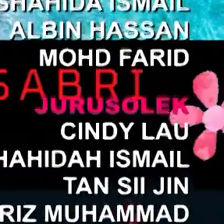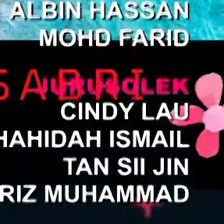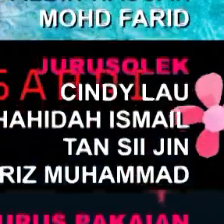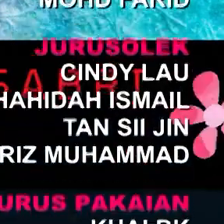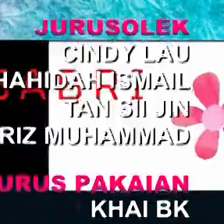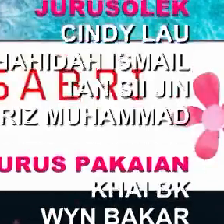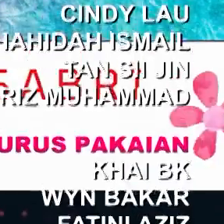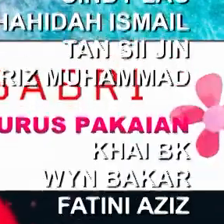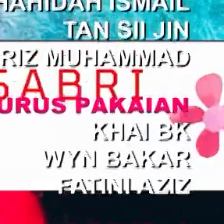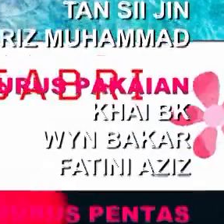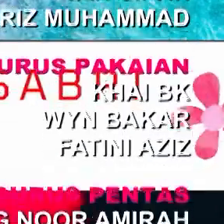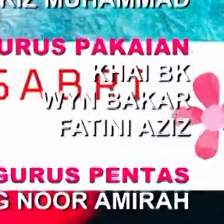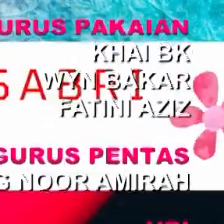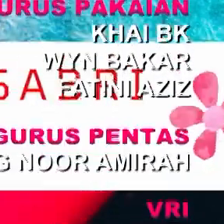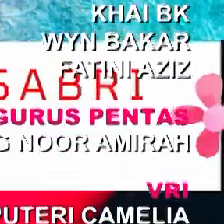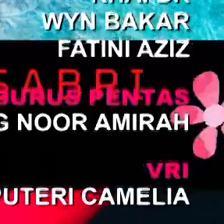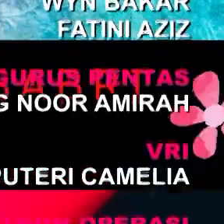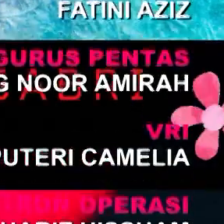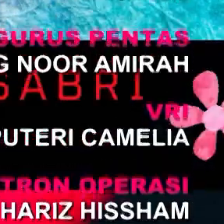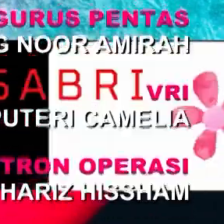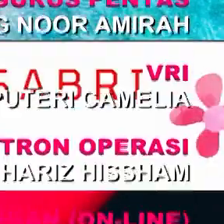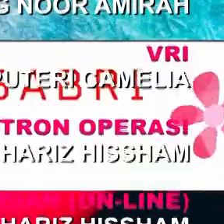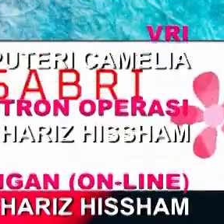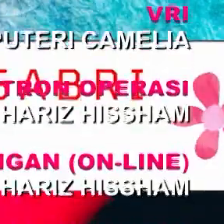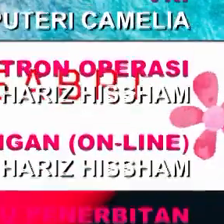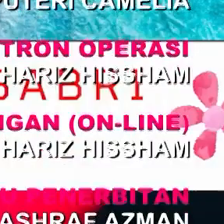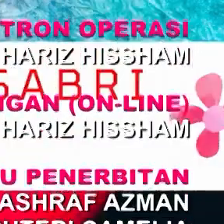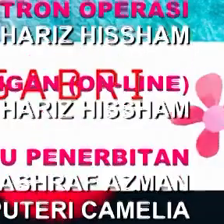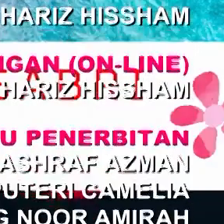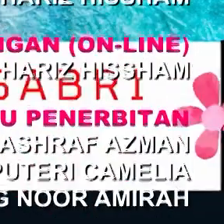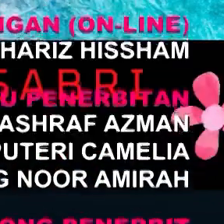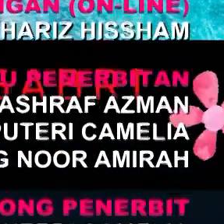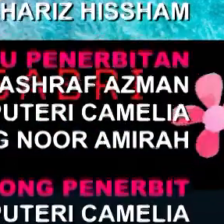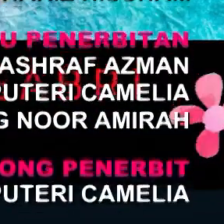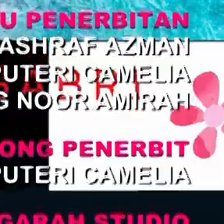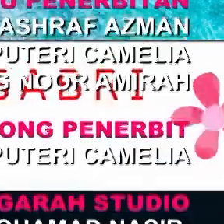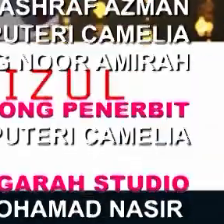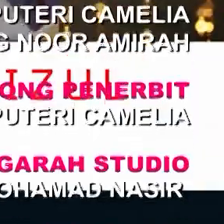contoh ayat Aisyah menerima hajat kecil merendangan daripada